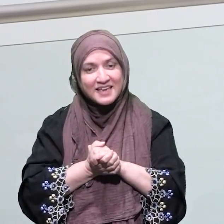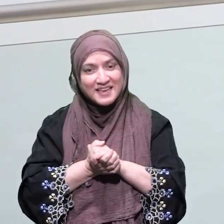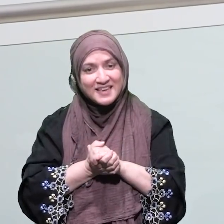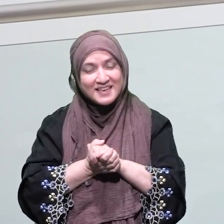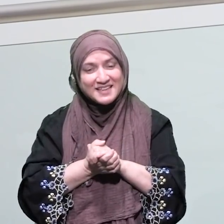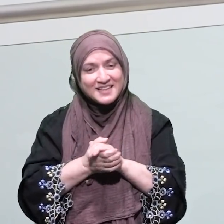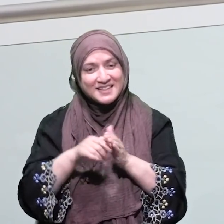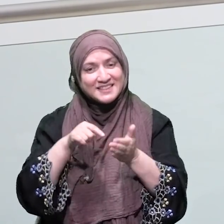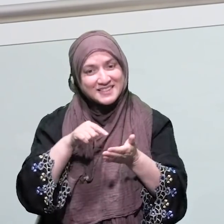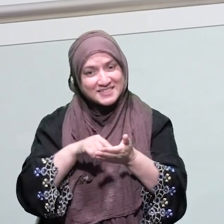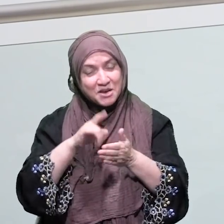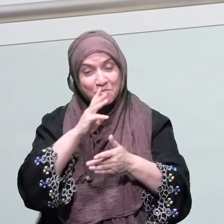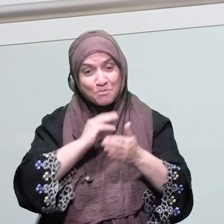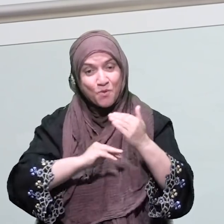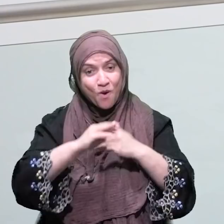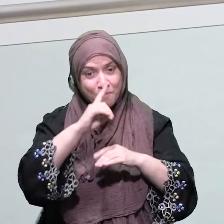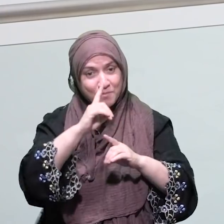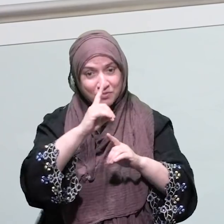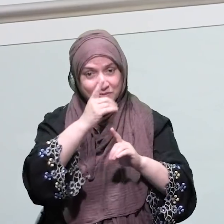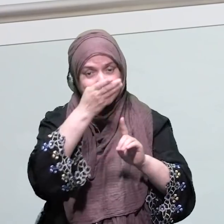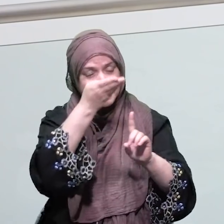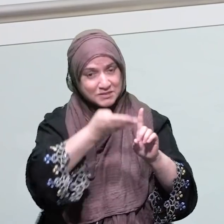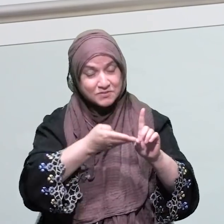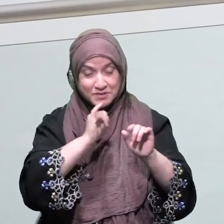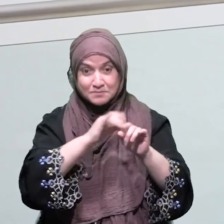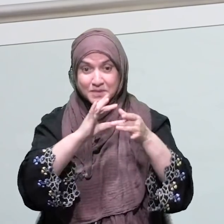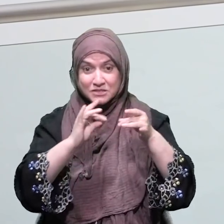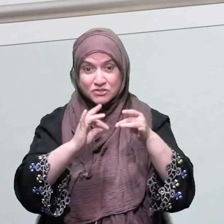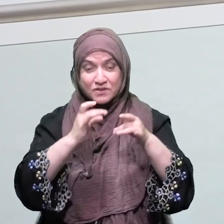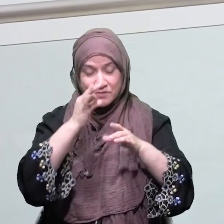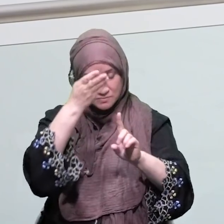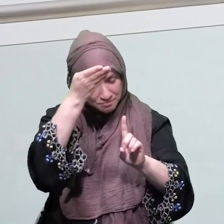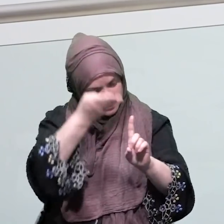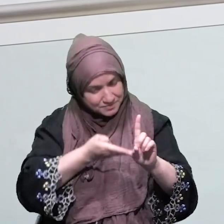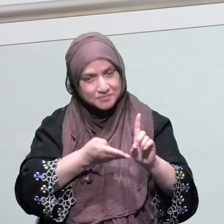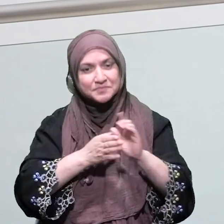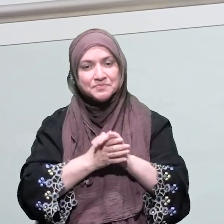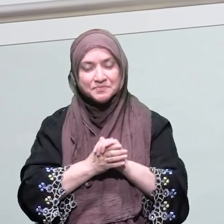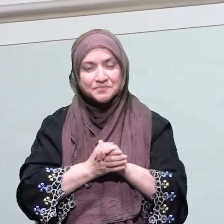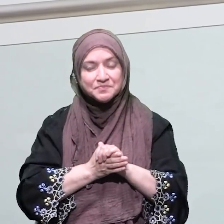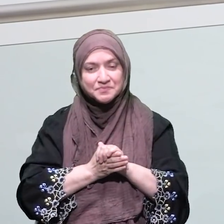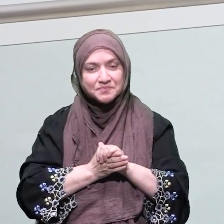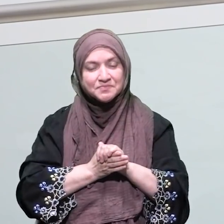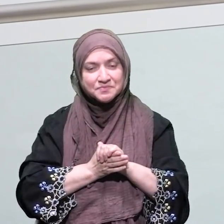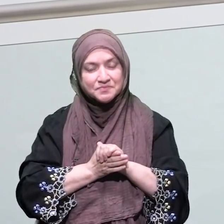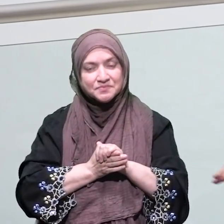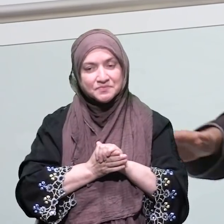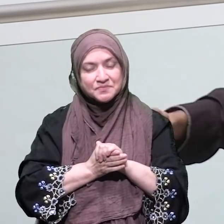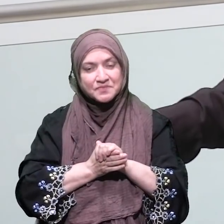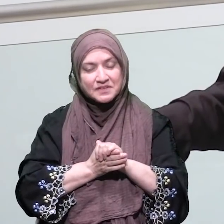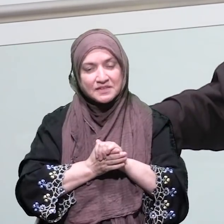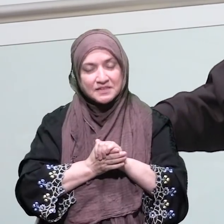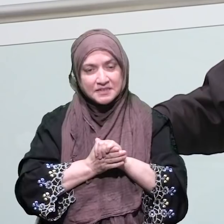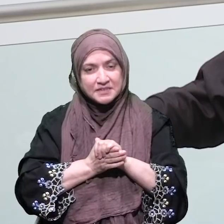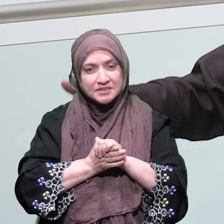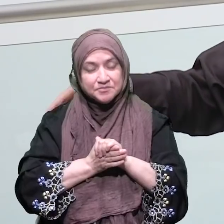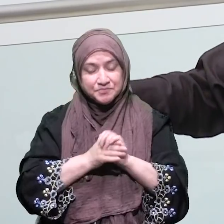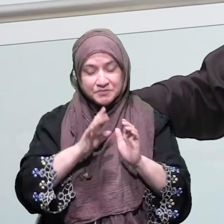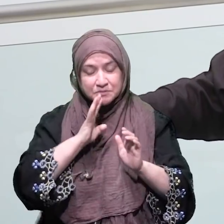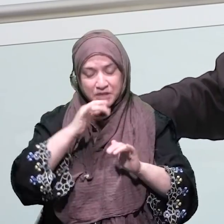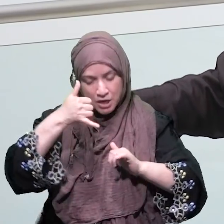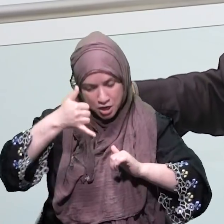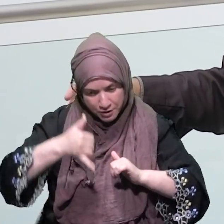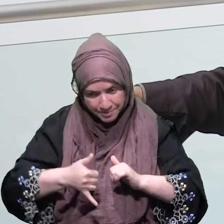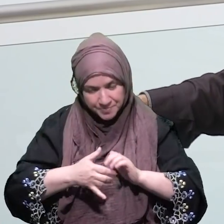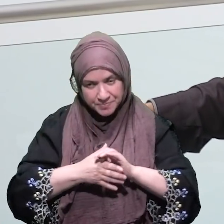it. قال رسول الله صلى الله عليه وسلم إن إبليس يضع عرشه على الماء. Iblis sets up his throne